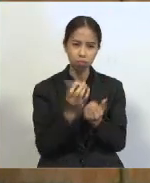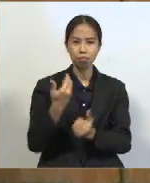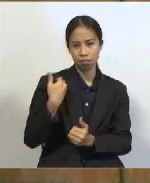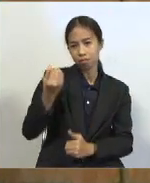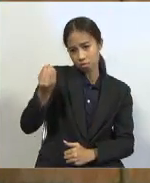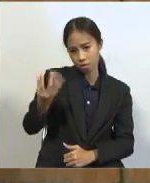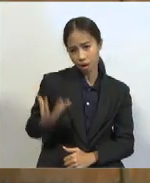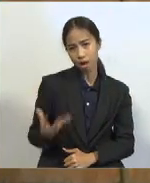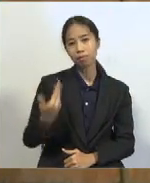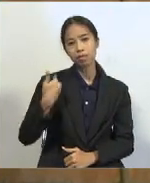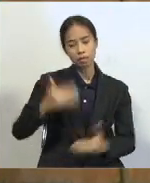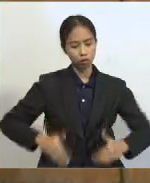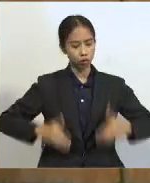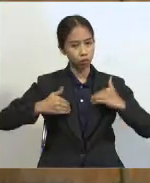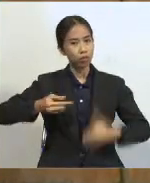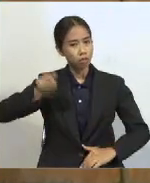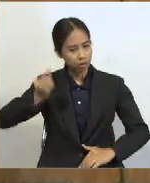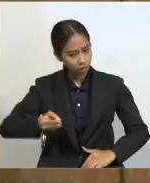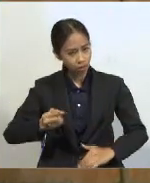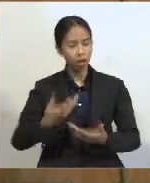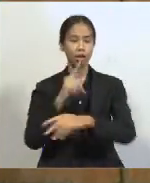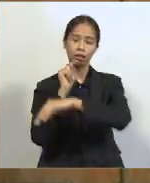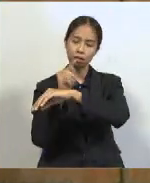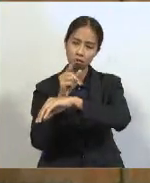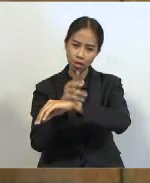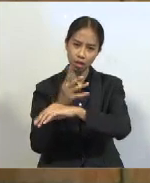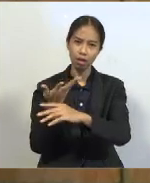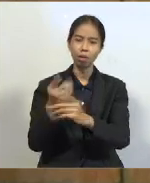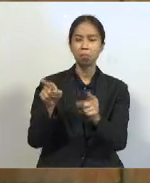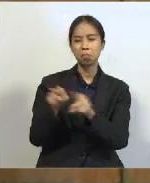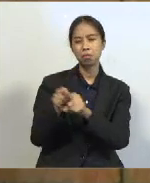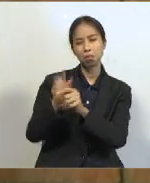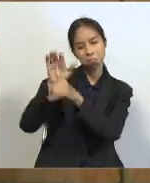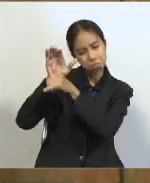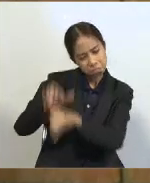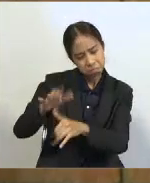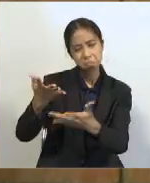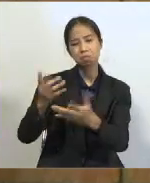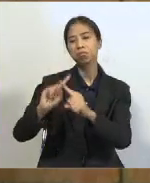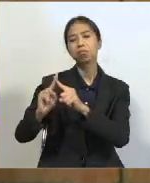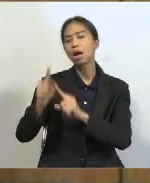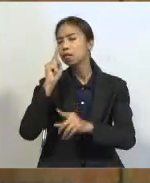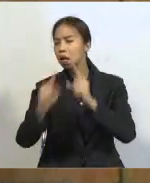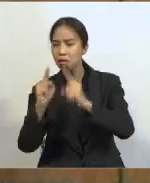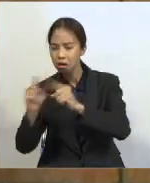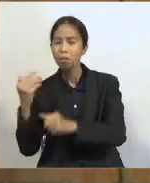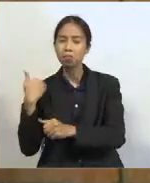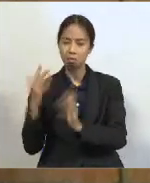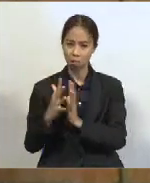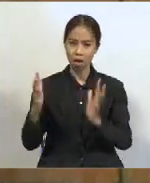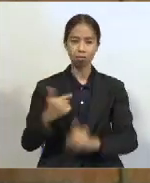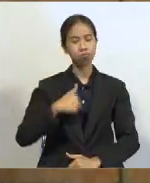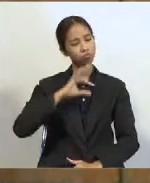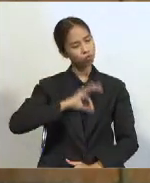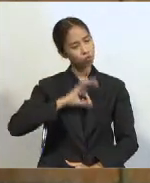าจะทั้งในชีวิตจริงในโซเชียลมีการบูลลี่หรืออะไรต่างๆที่เกิดขึ้นเนี่ยซึ่งปั๊มรู้สึกว่